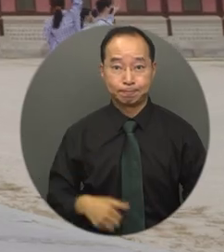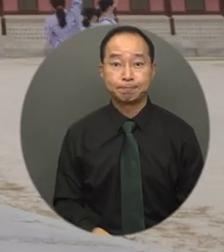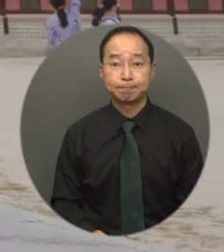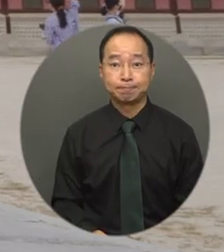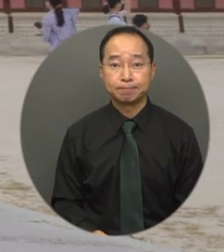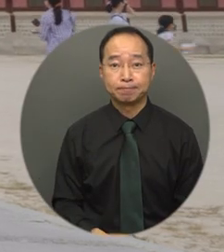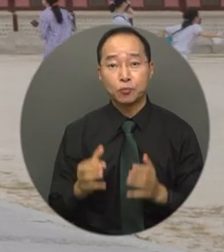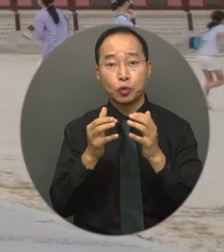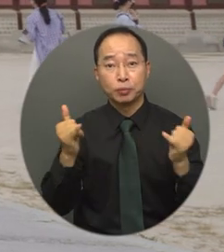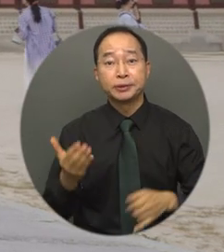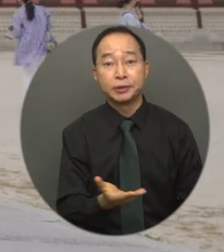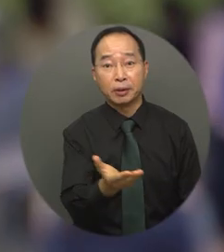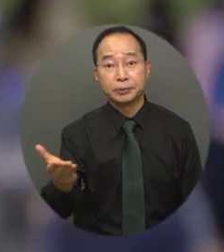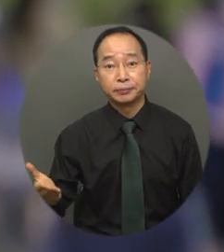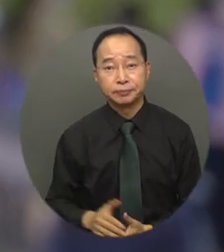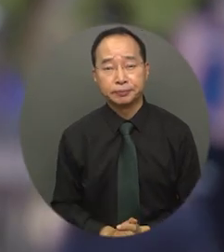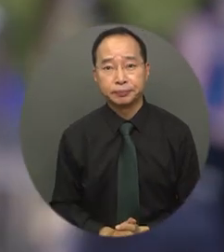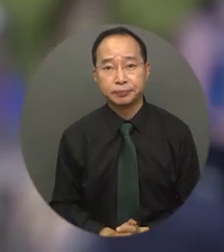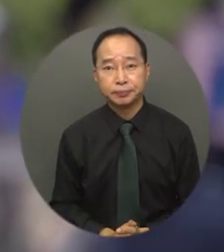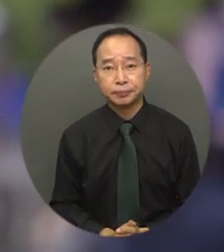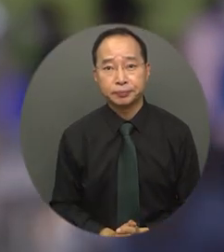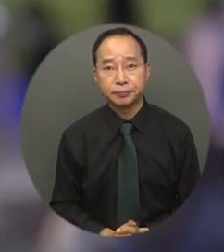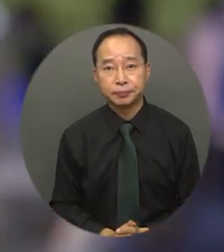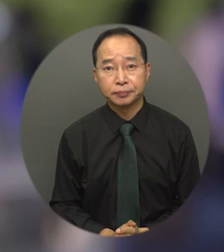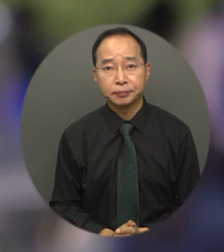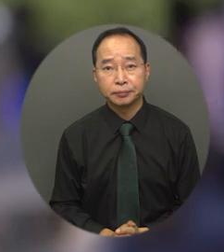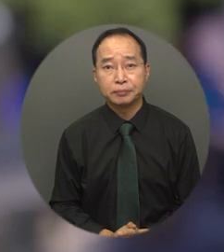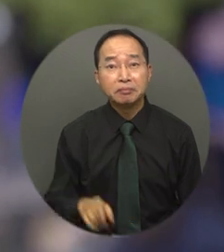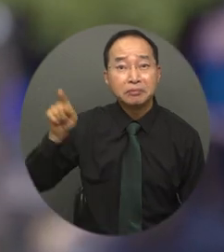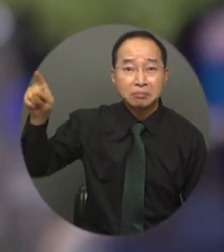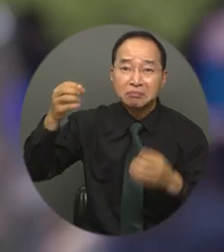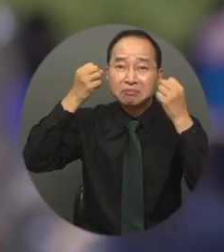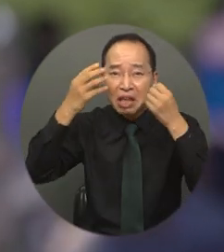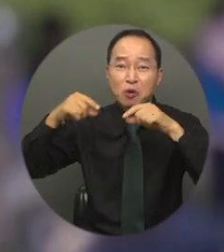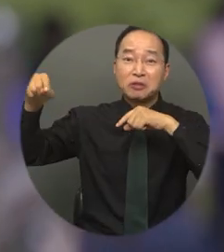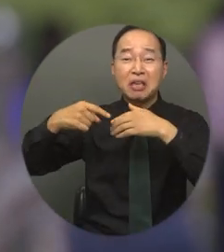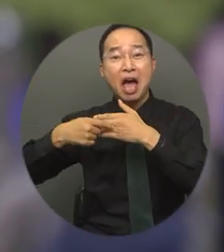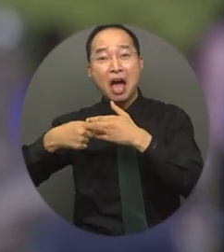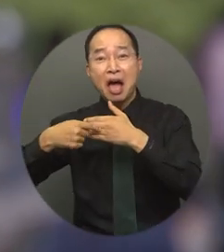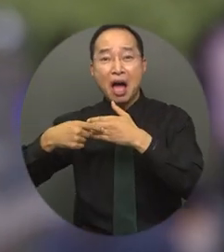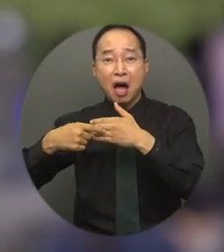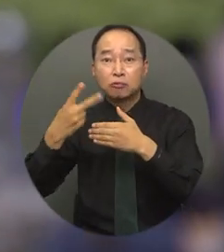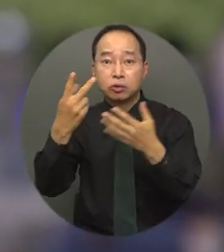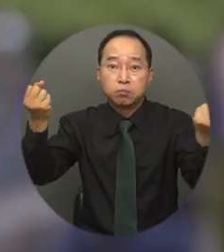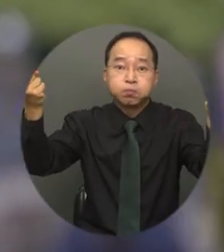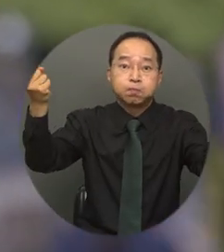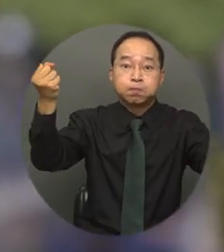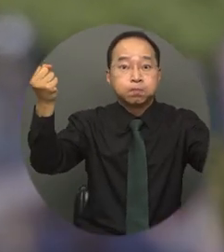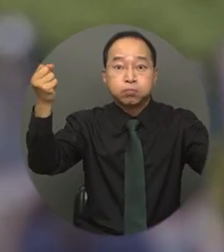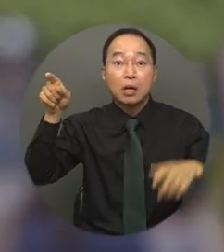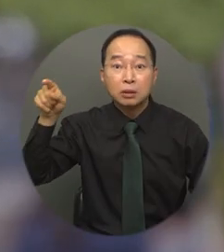국민 여러분, 언제까지 새로운 정치를 한다고 하면서 양당 구조에 중독된